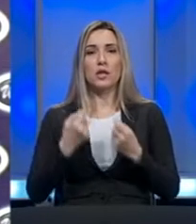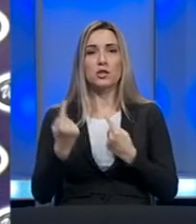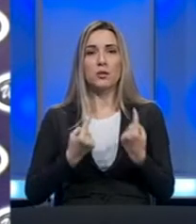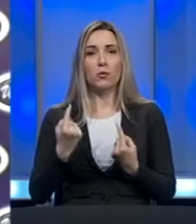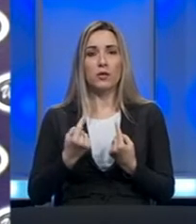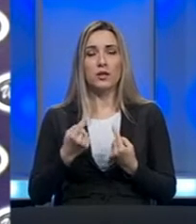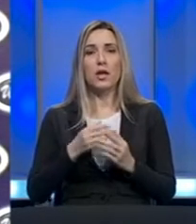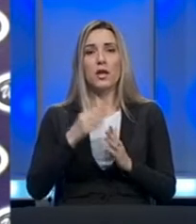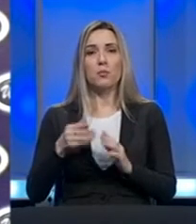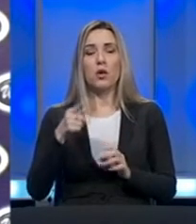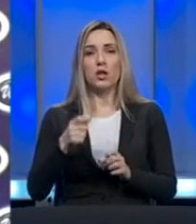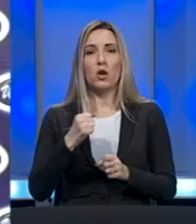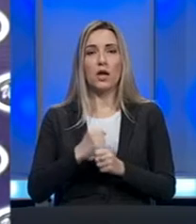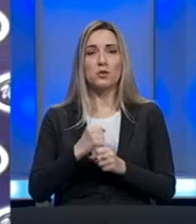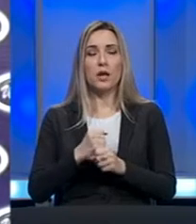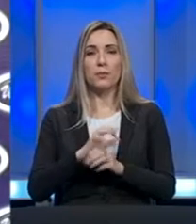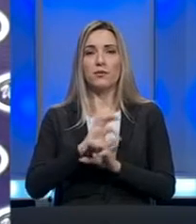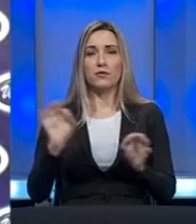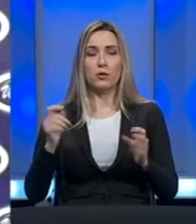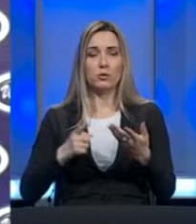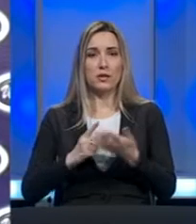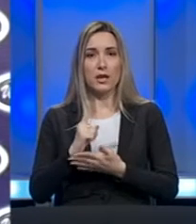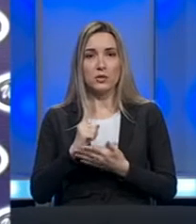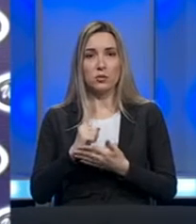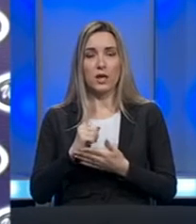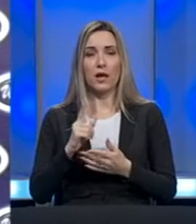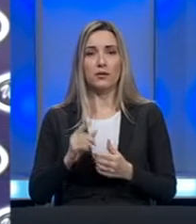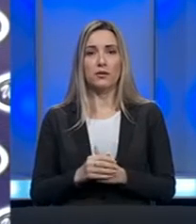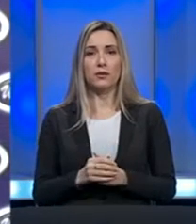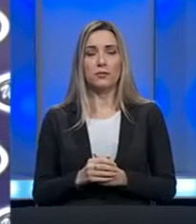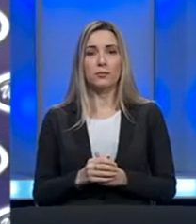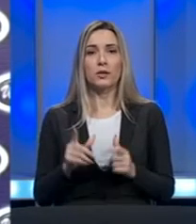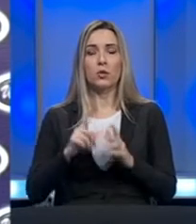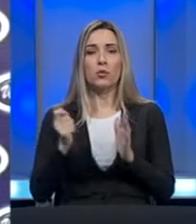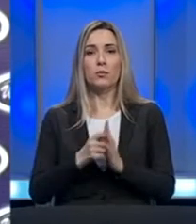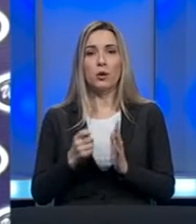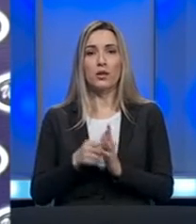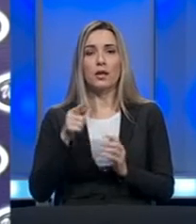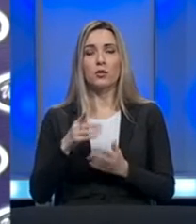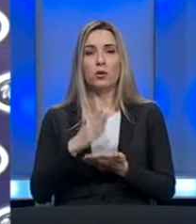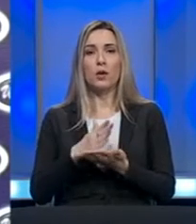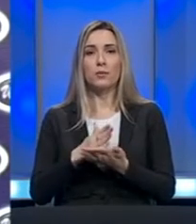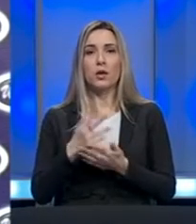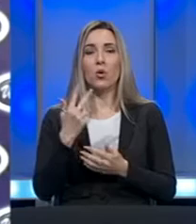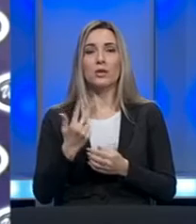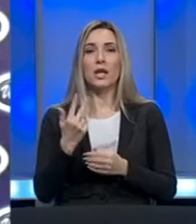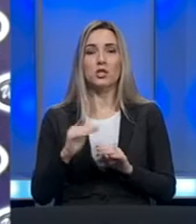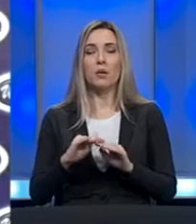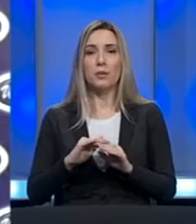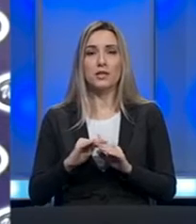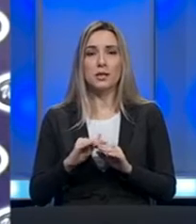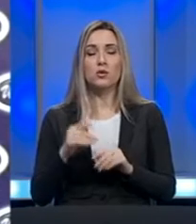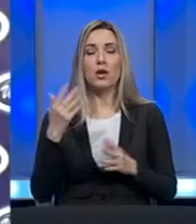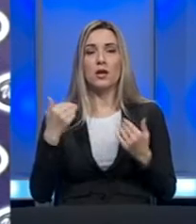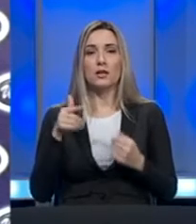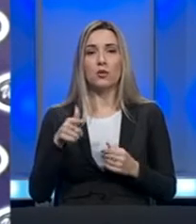pored toga su napravili vrhunske rezultate u produktivnosti, u prodaji. To je bilo u trećem mjesecu, tako